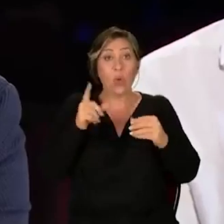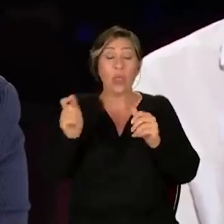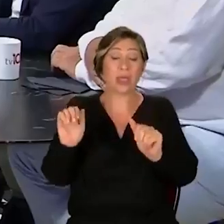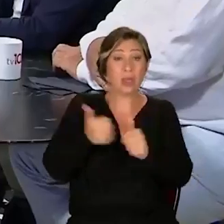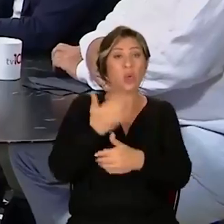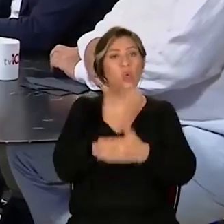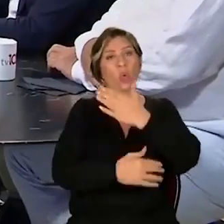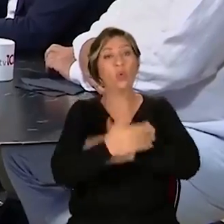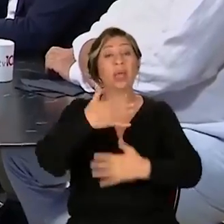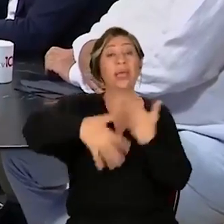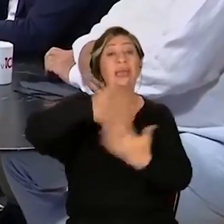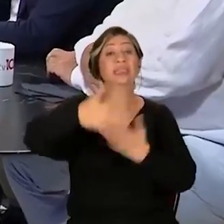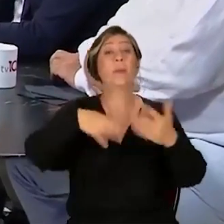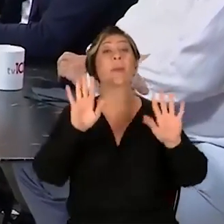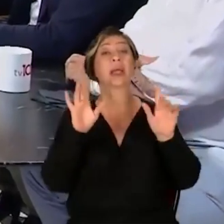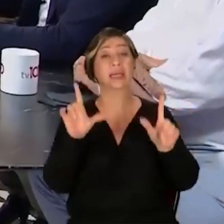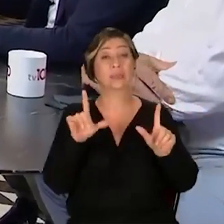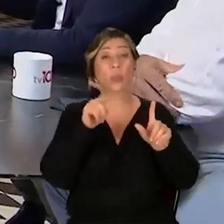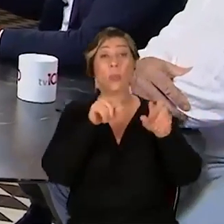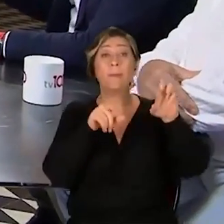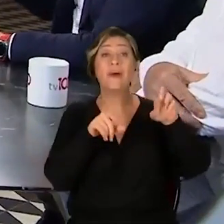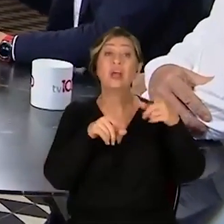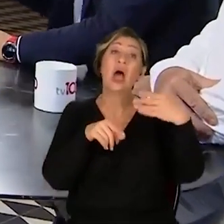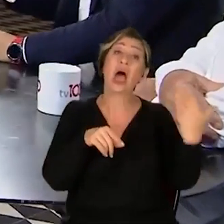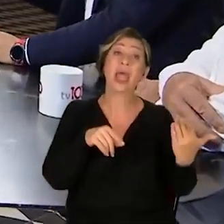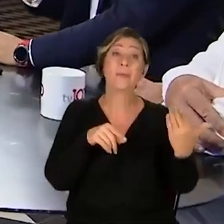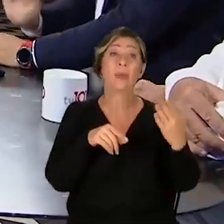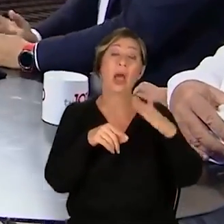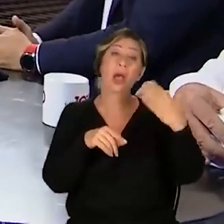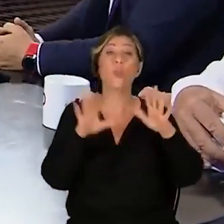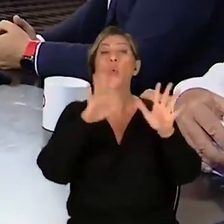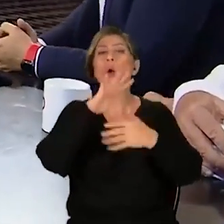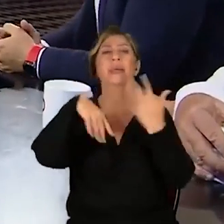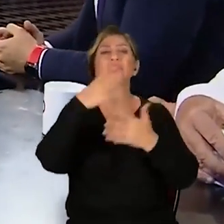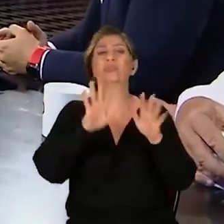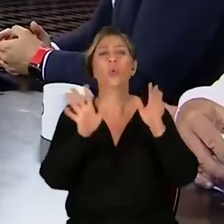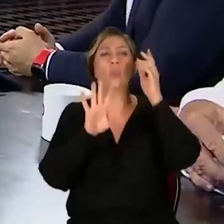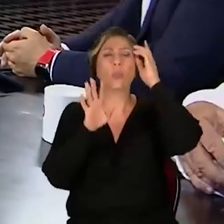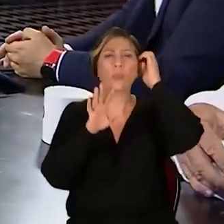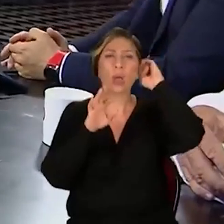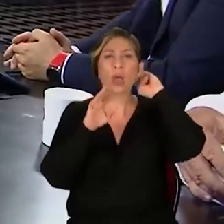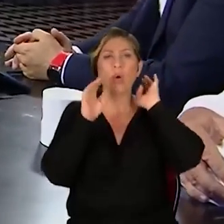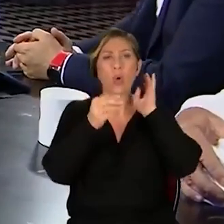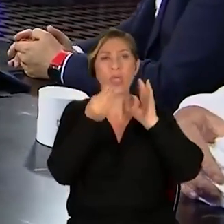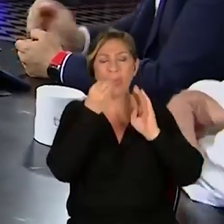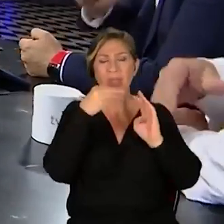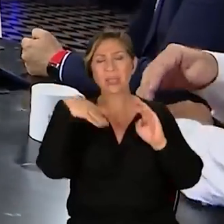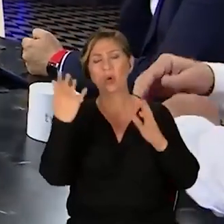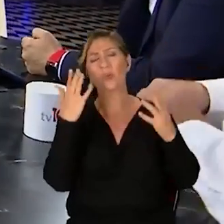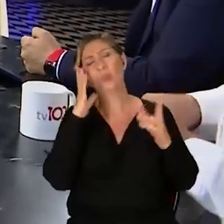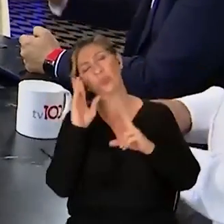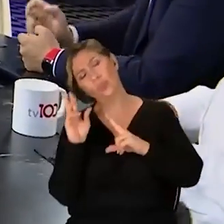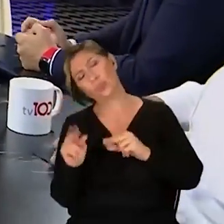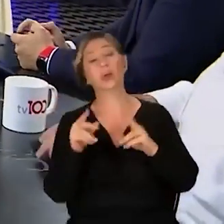gelen yorgunluğu karıştırmamak lazım. Bu power napping tamamen ayrı bir uygulama. Karıştırmıyor. Tabii. Öbürü hani o, yemek yedikten sonra